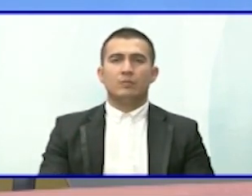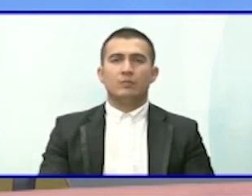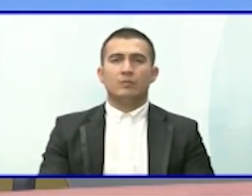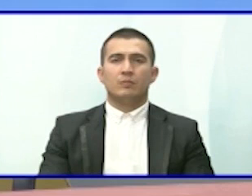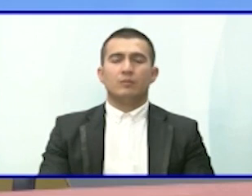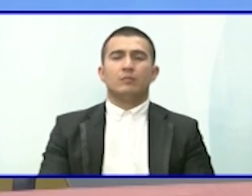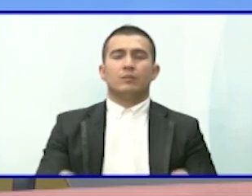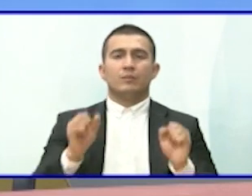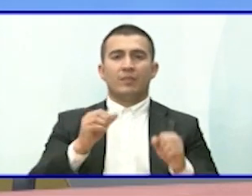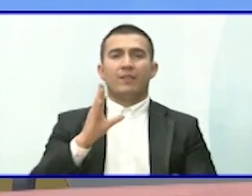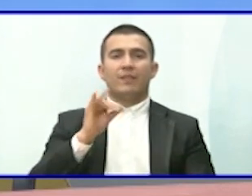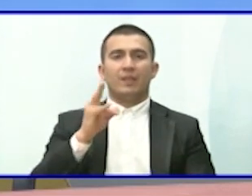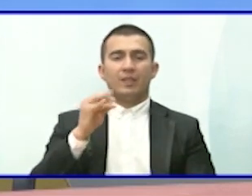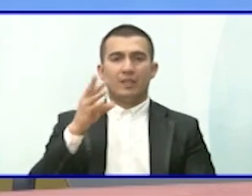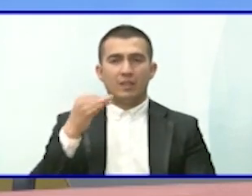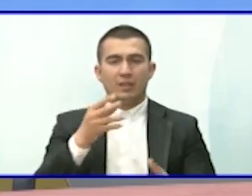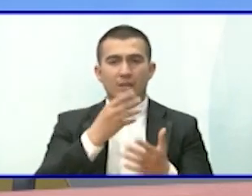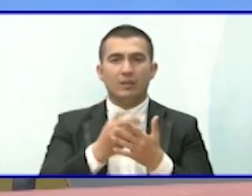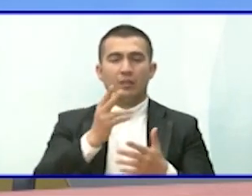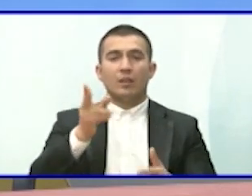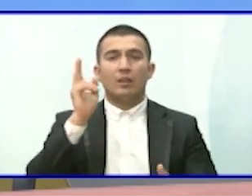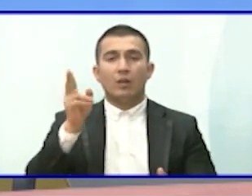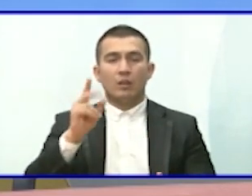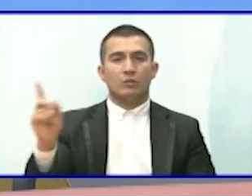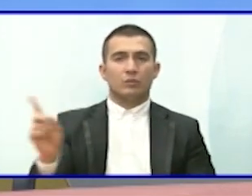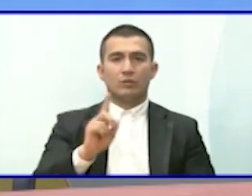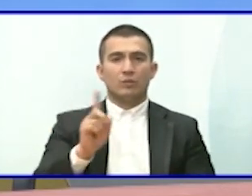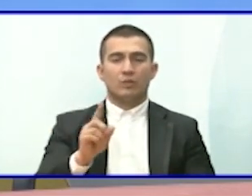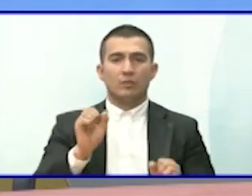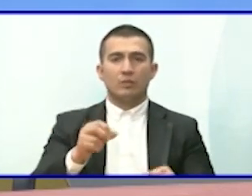винительный падеж кого что